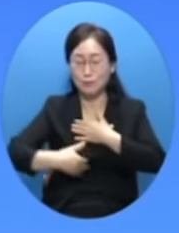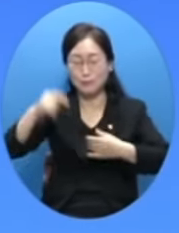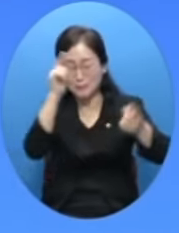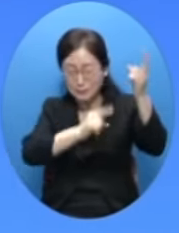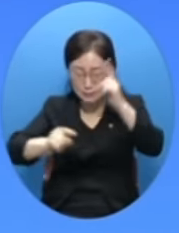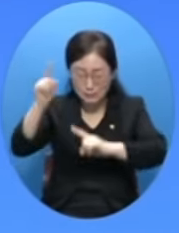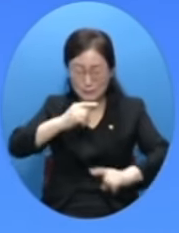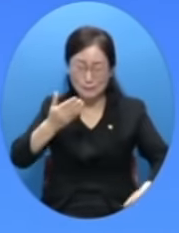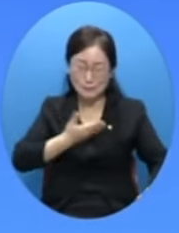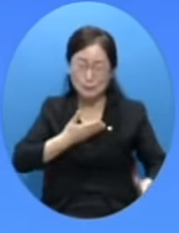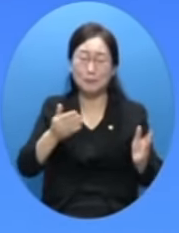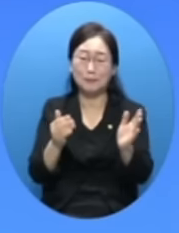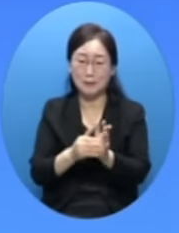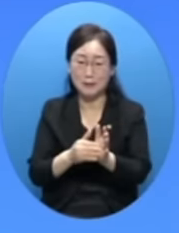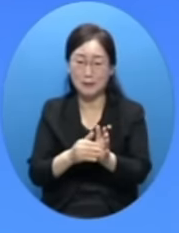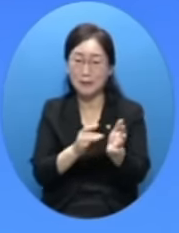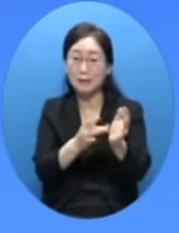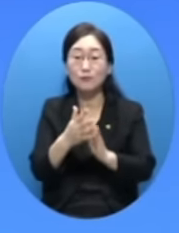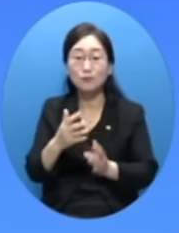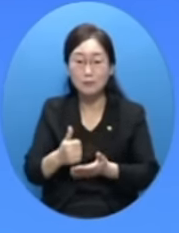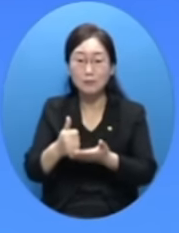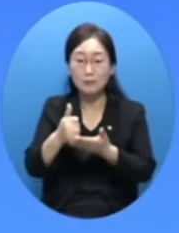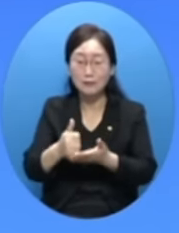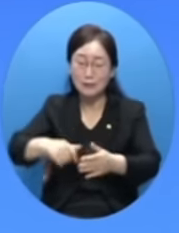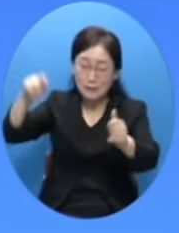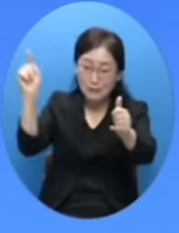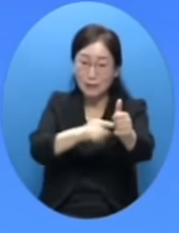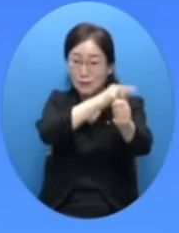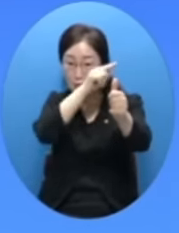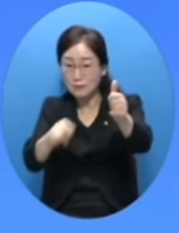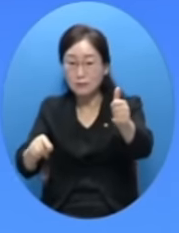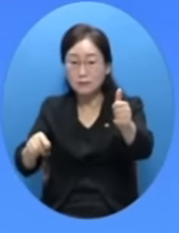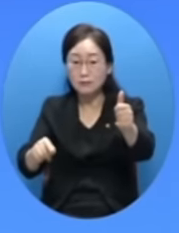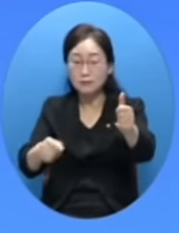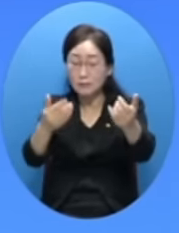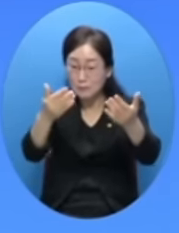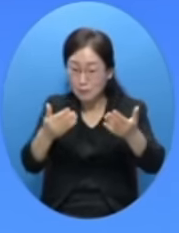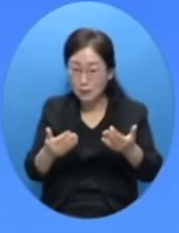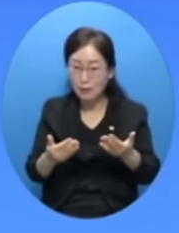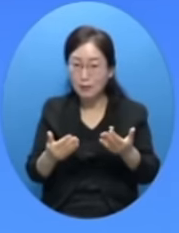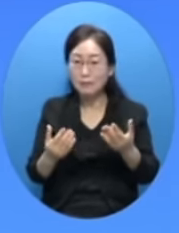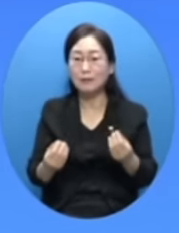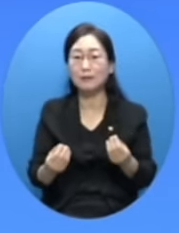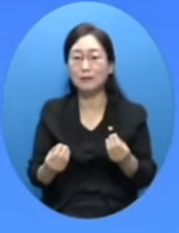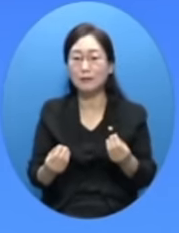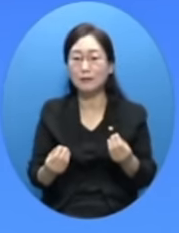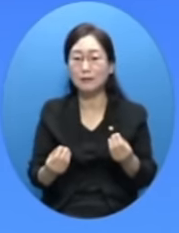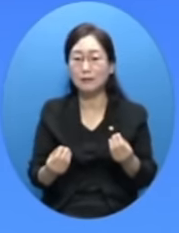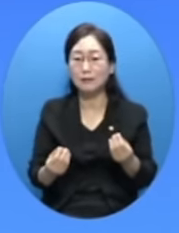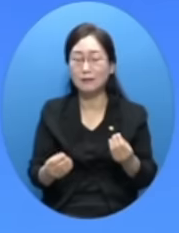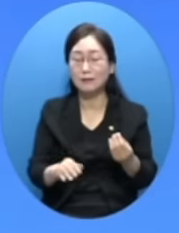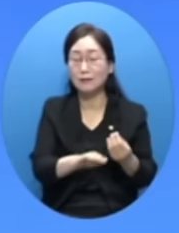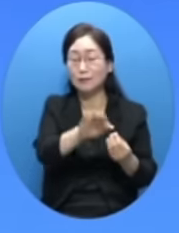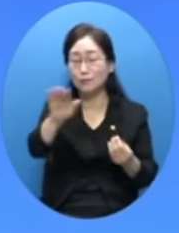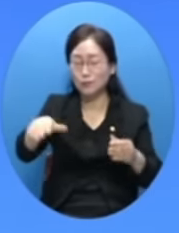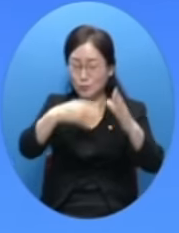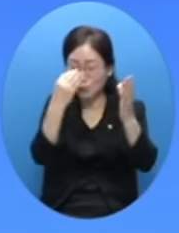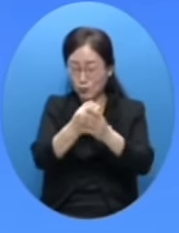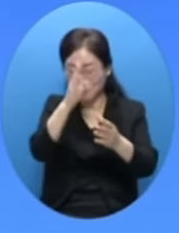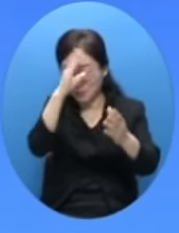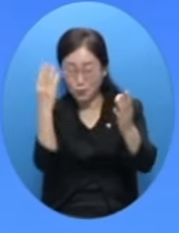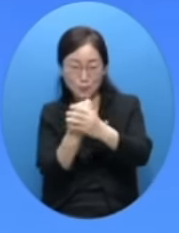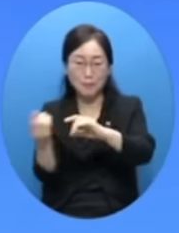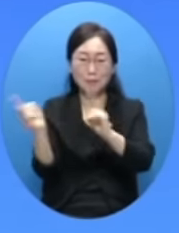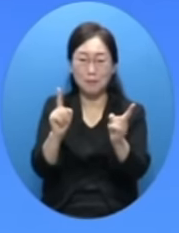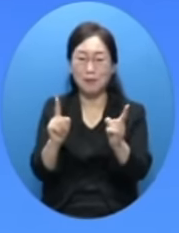상하셨습니다. 예수님이 채찍에 맞으심으로 우리는 모든 병에서 노연함을 받게